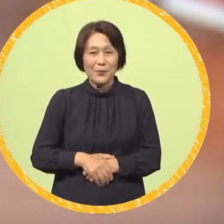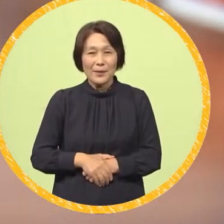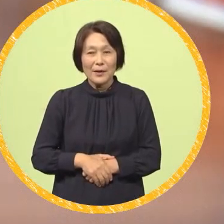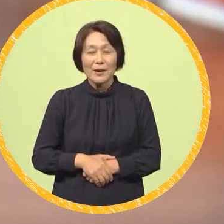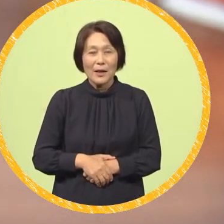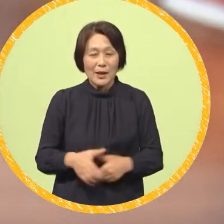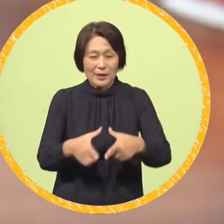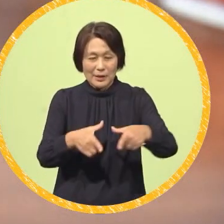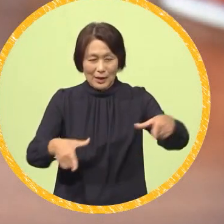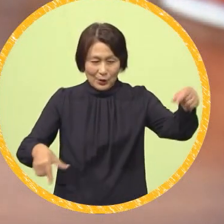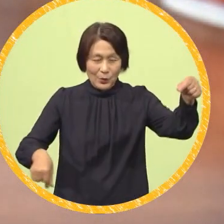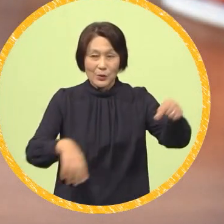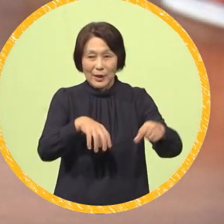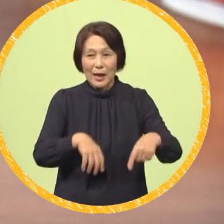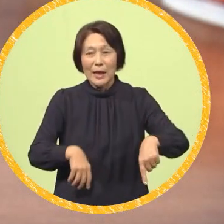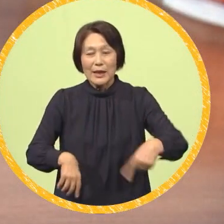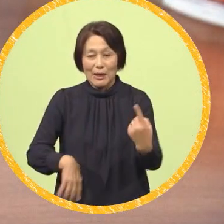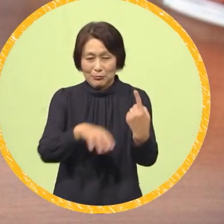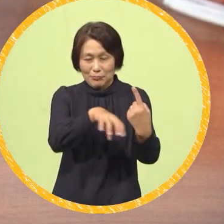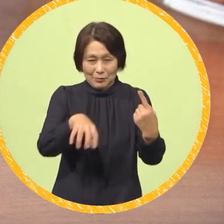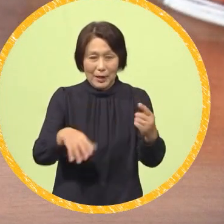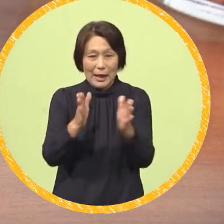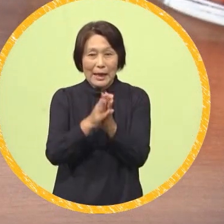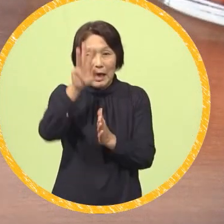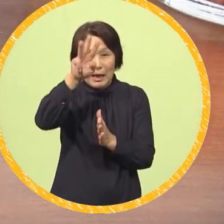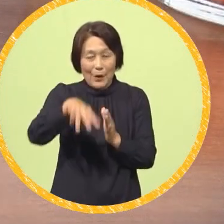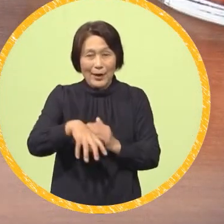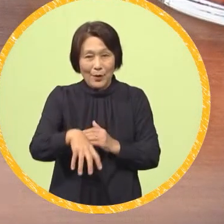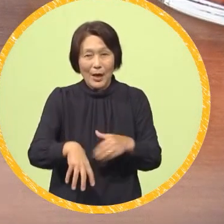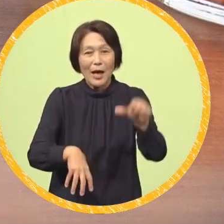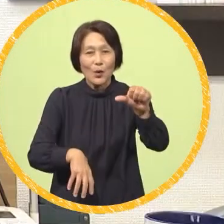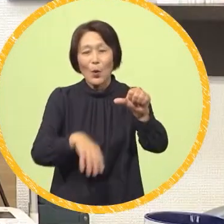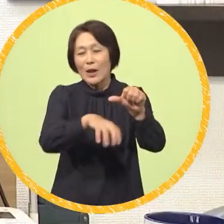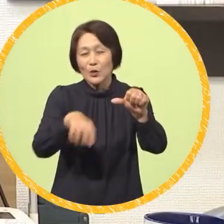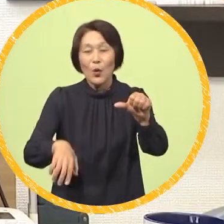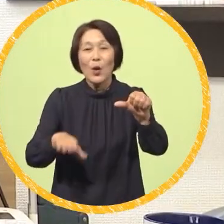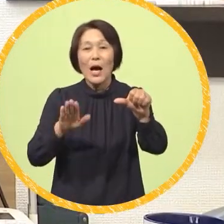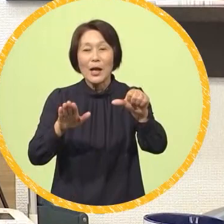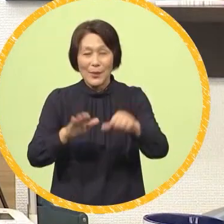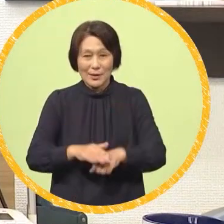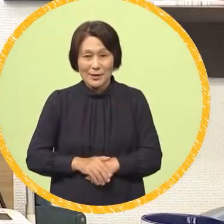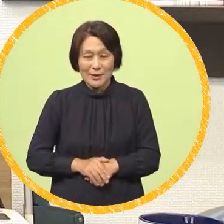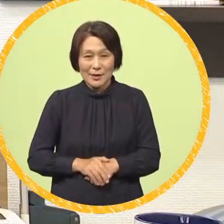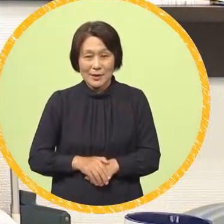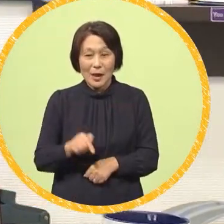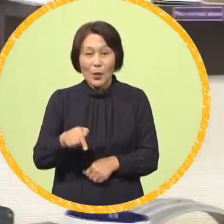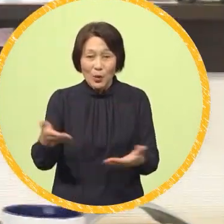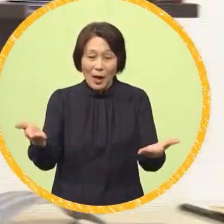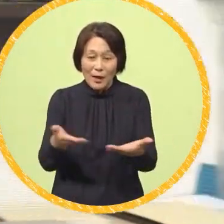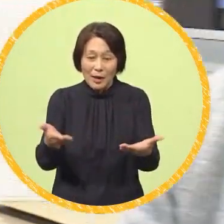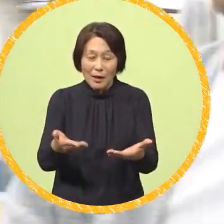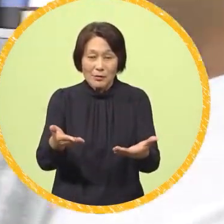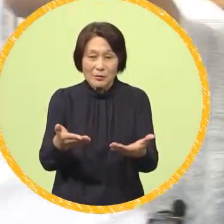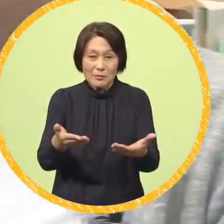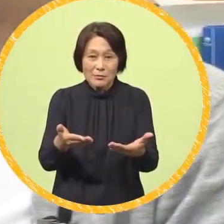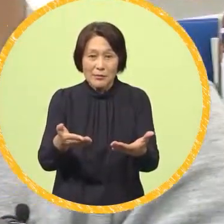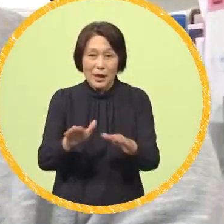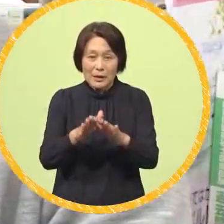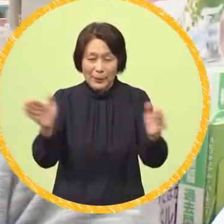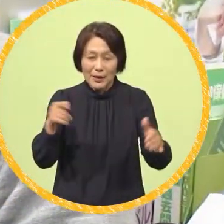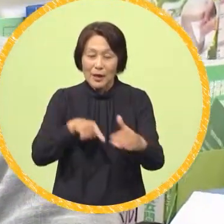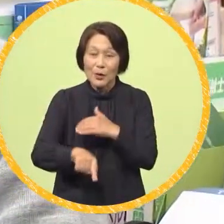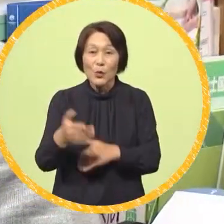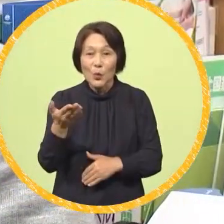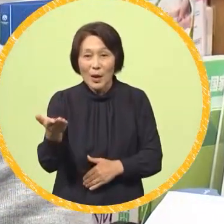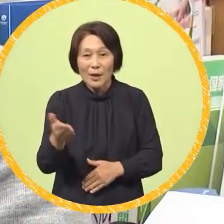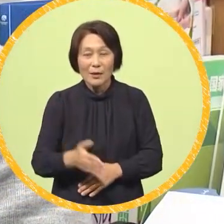は全国でおよそ100カ所、神奈川県では5カ所あるといいます。 ここでなぜ働こうと思われたんですか？